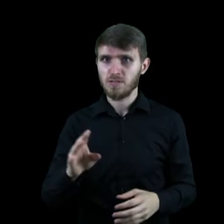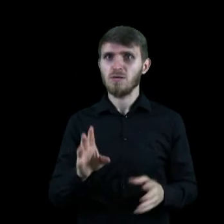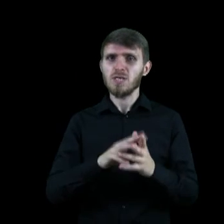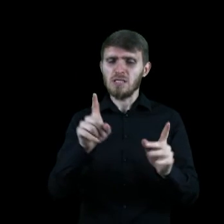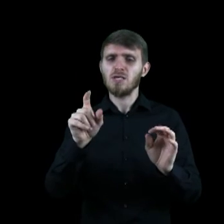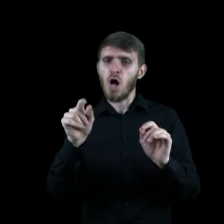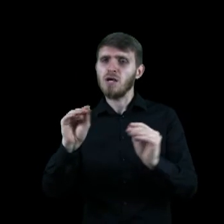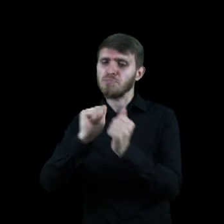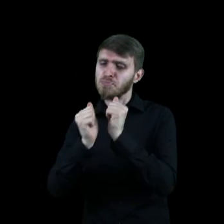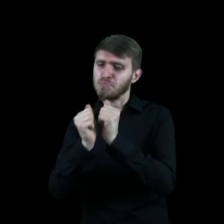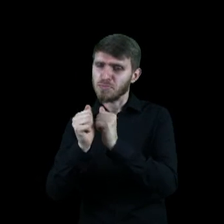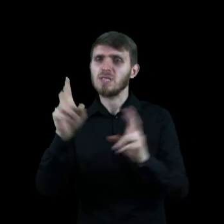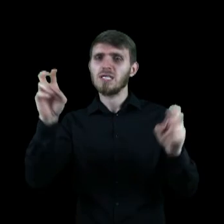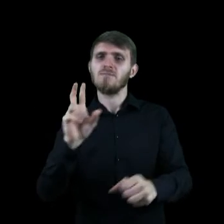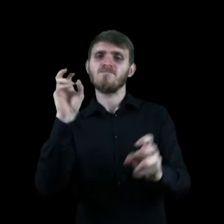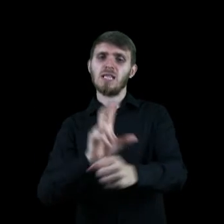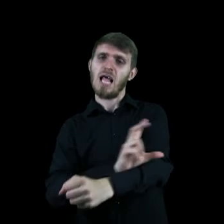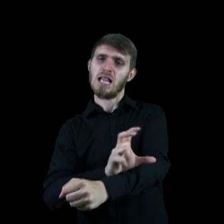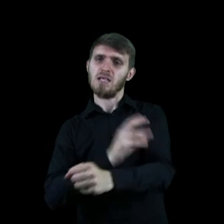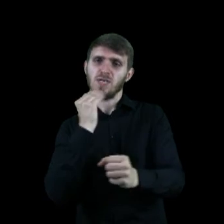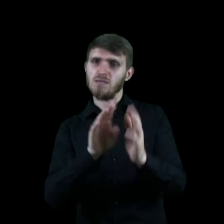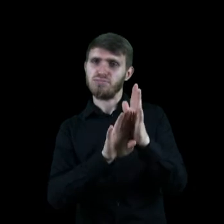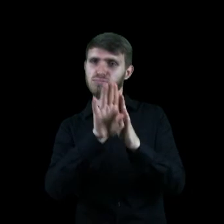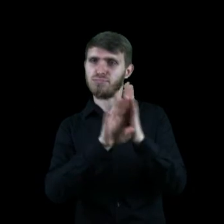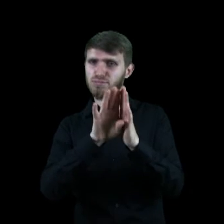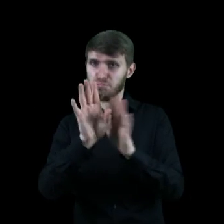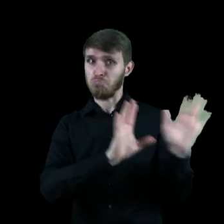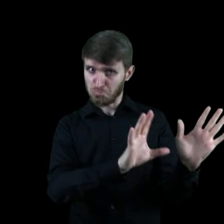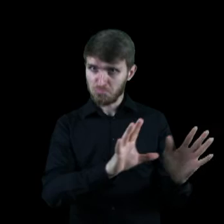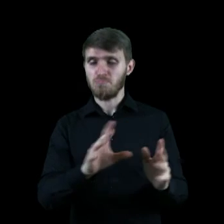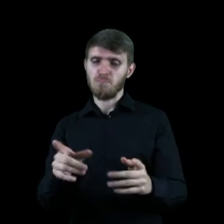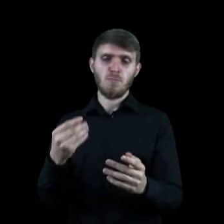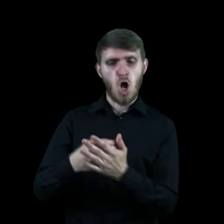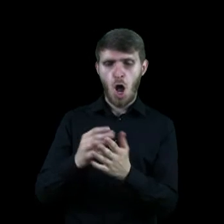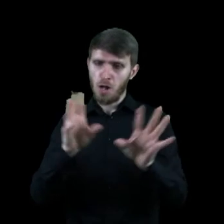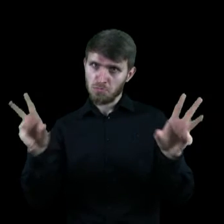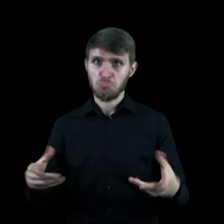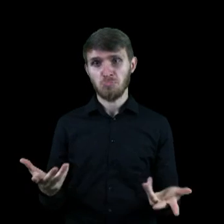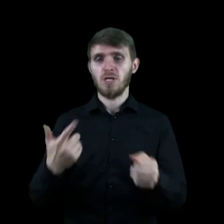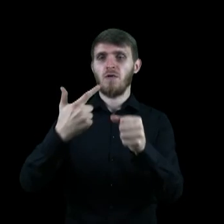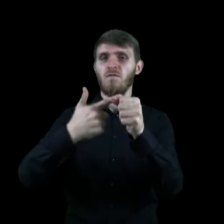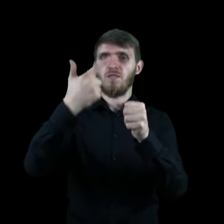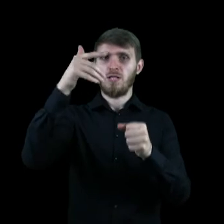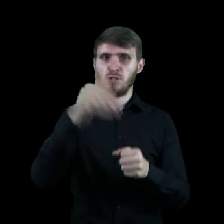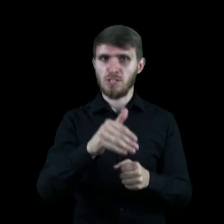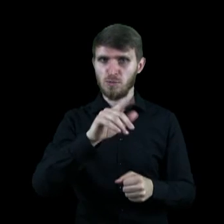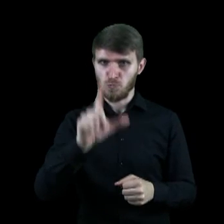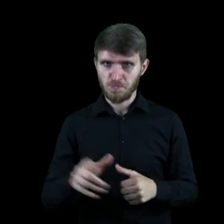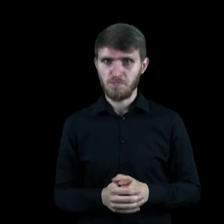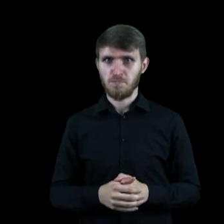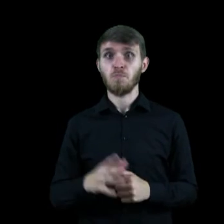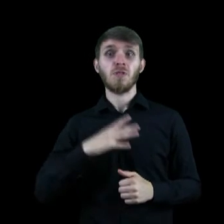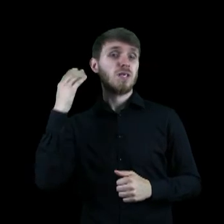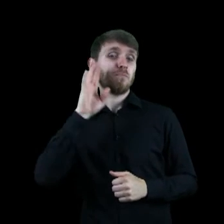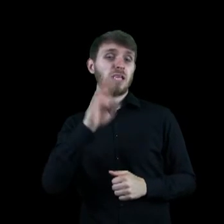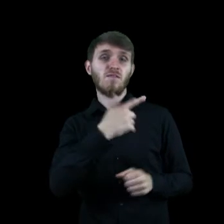określacie, że ten sam koszyk dóbr po korekcie z tytułu postępu technicznego itd. Teraz kosztuje 22 tys.